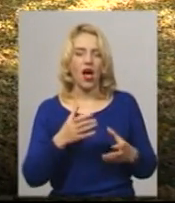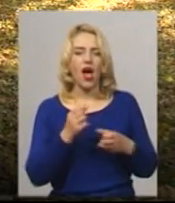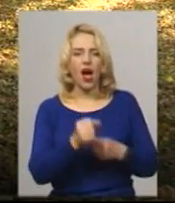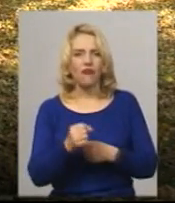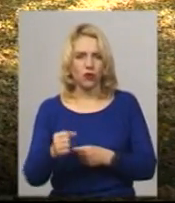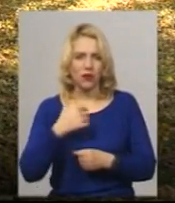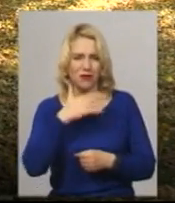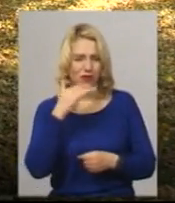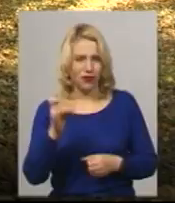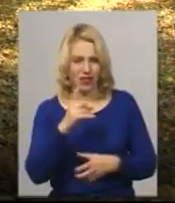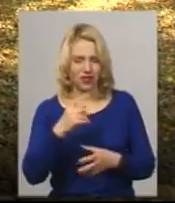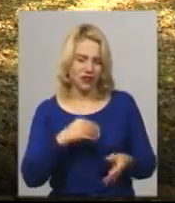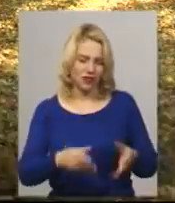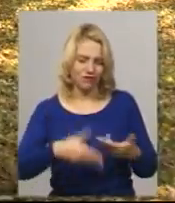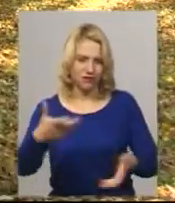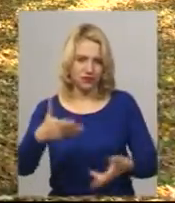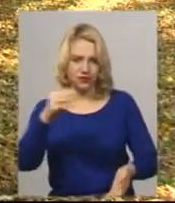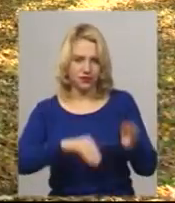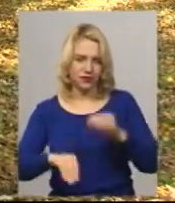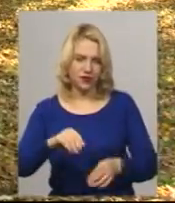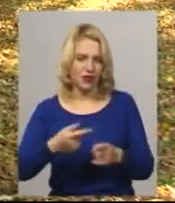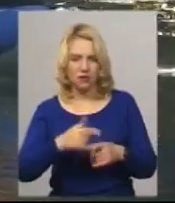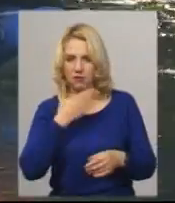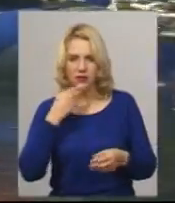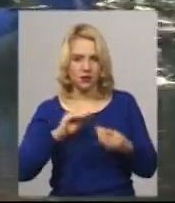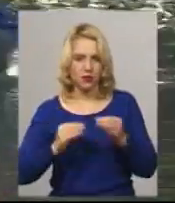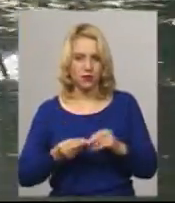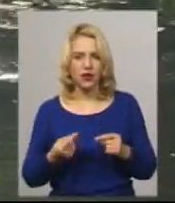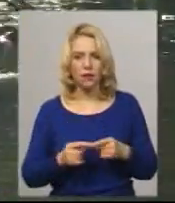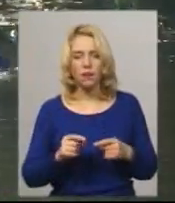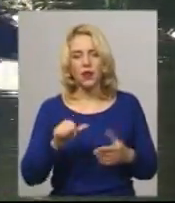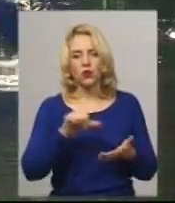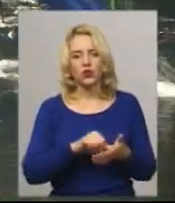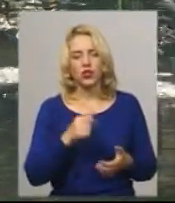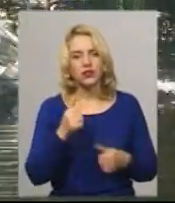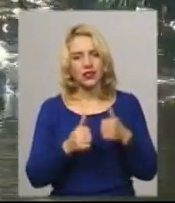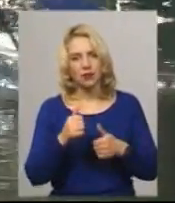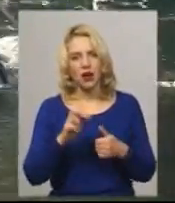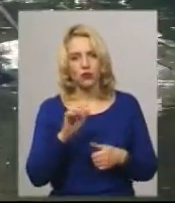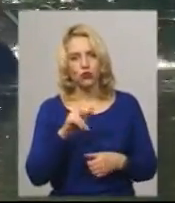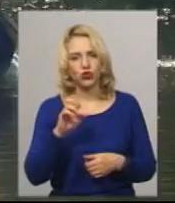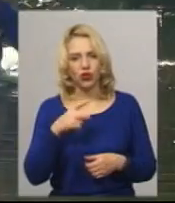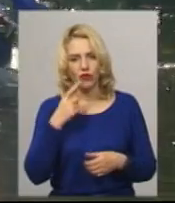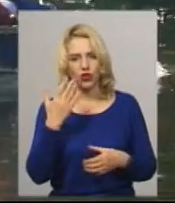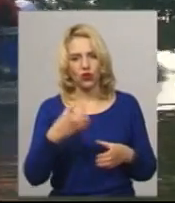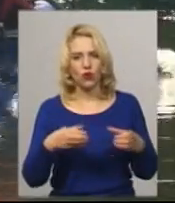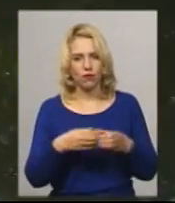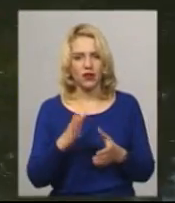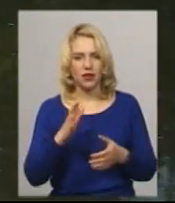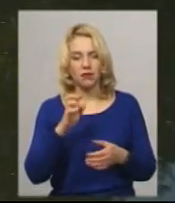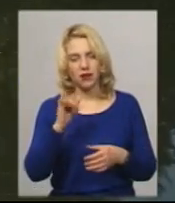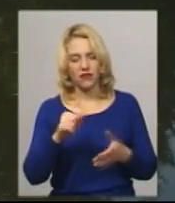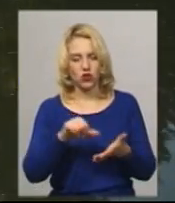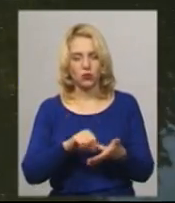дуже багато разів, ще як навчався в школі, тому для мене це не склало таких великих проблем. Учасник змагань Данило Буча каже, їхня команда пропливе б краще, якби була